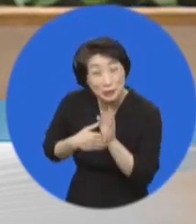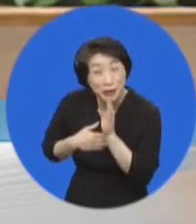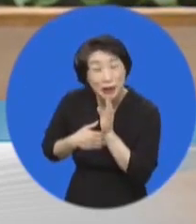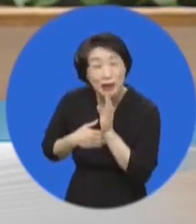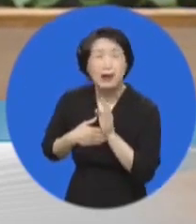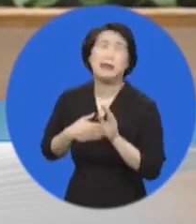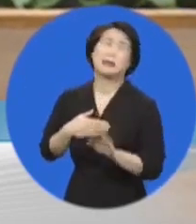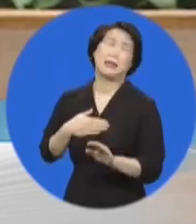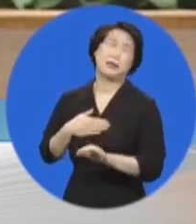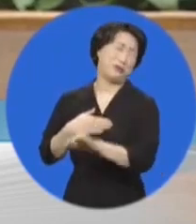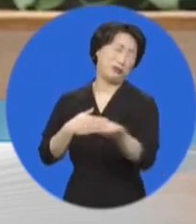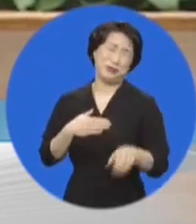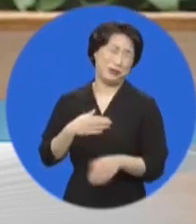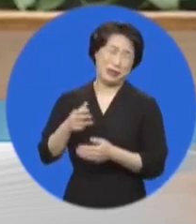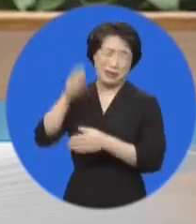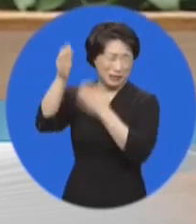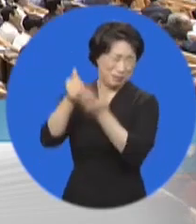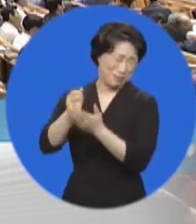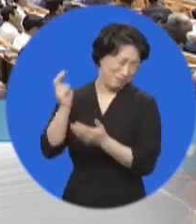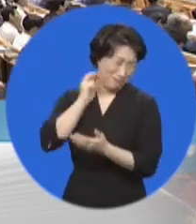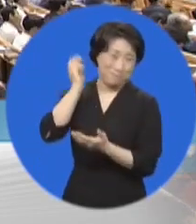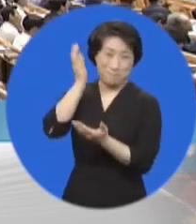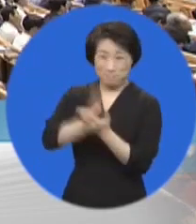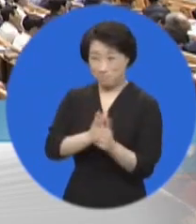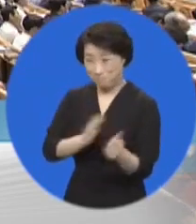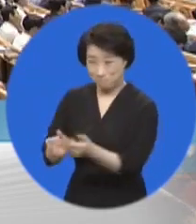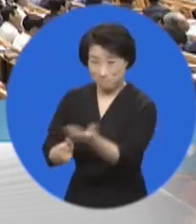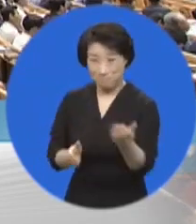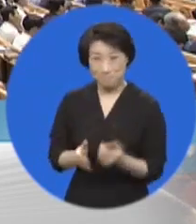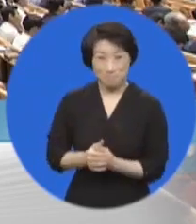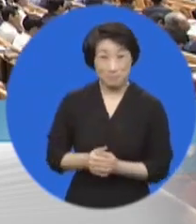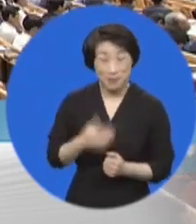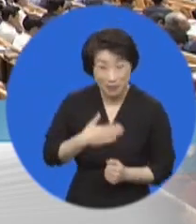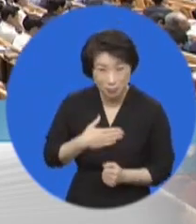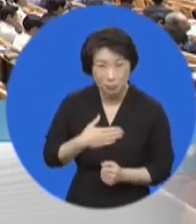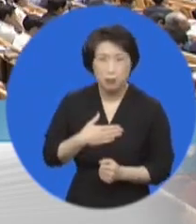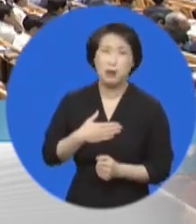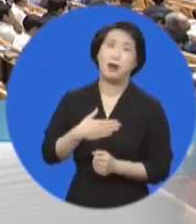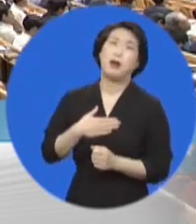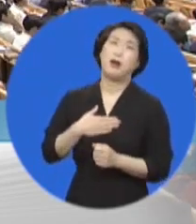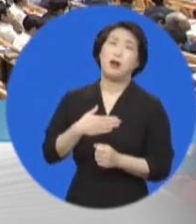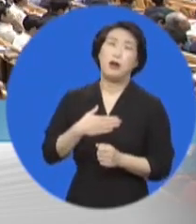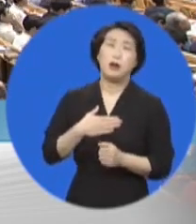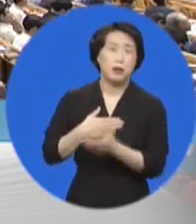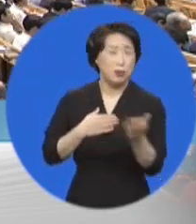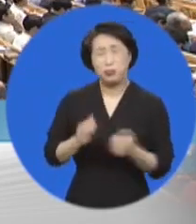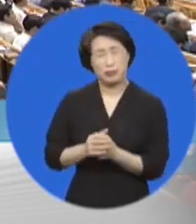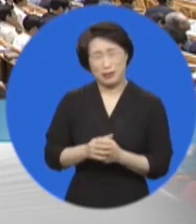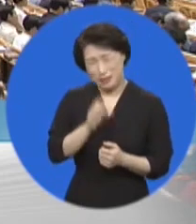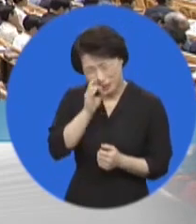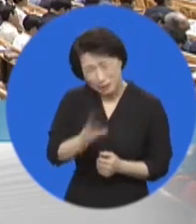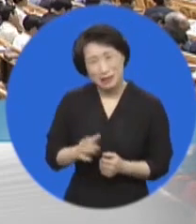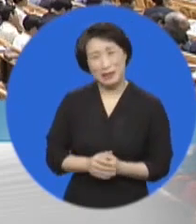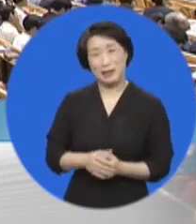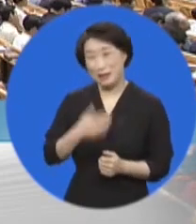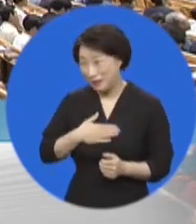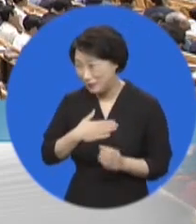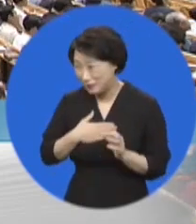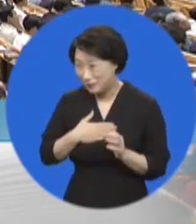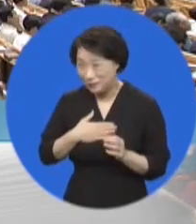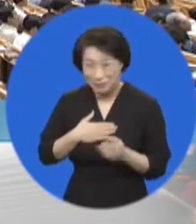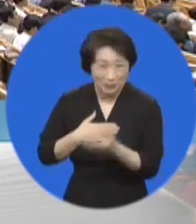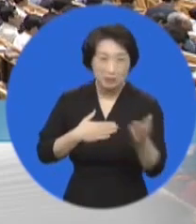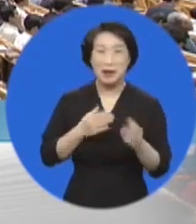우린 절대 배신자가 되면 안 된다 이 말이오. 될 수가 있어도 안 된다 이 말이오.